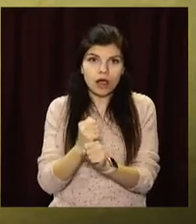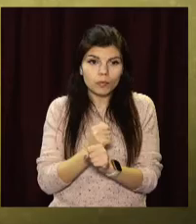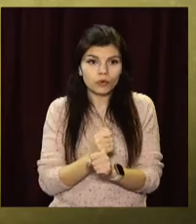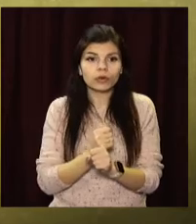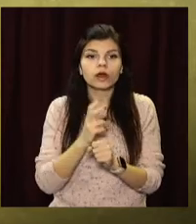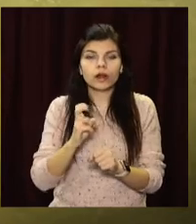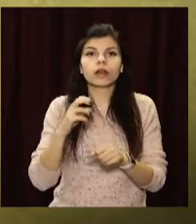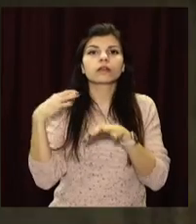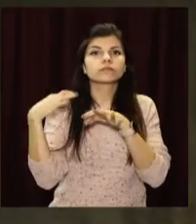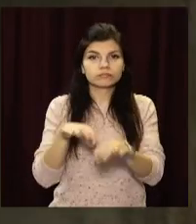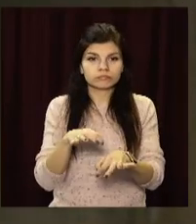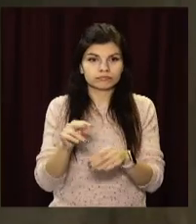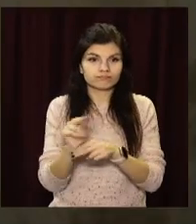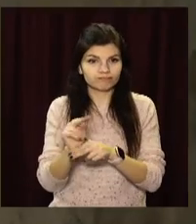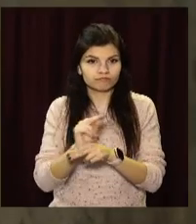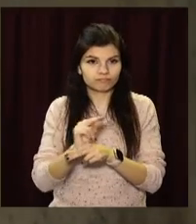Працює аварійна служба.